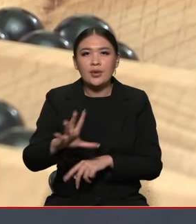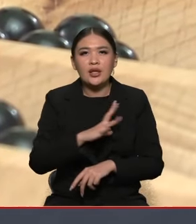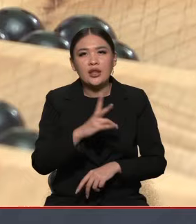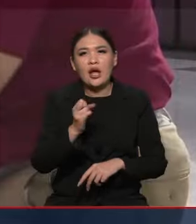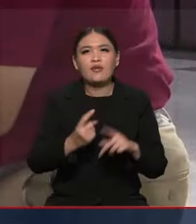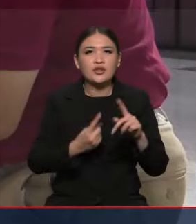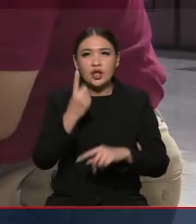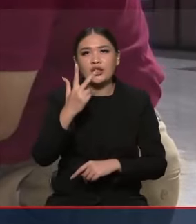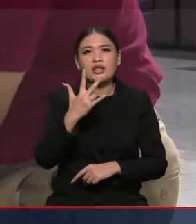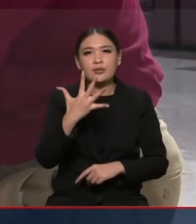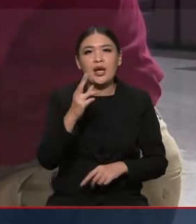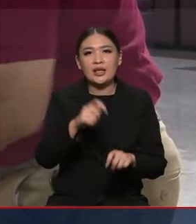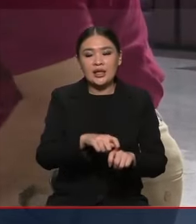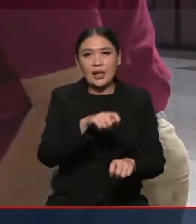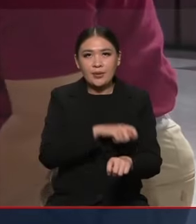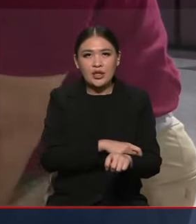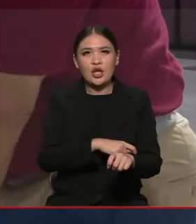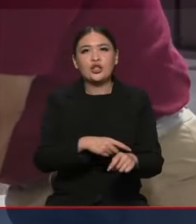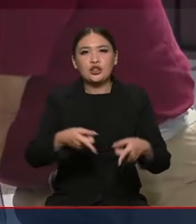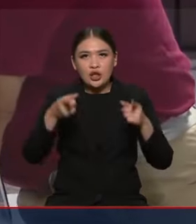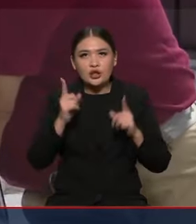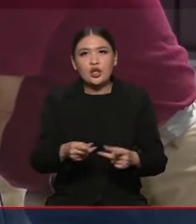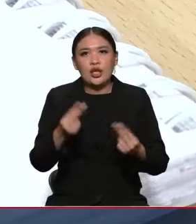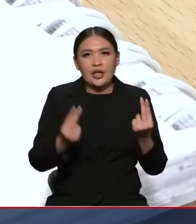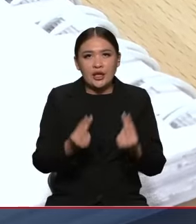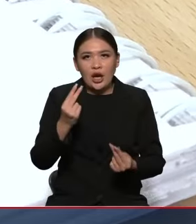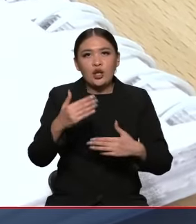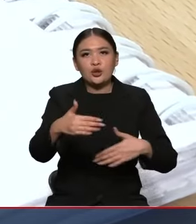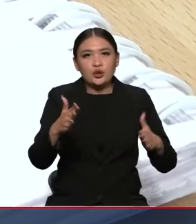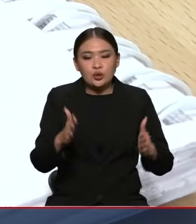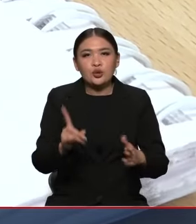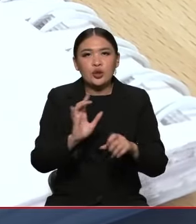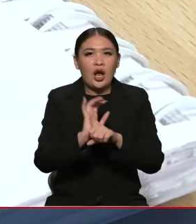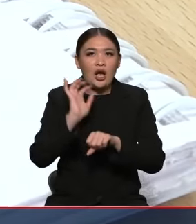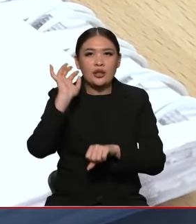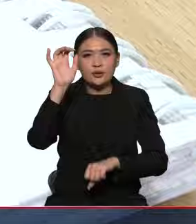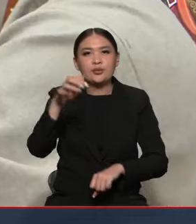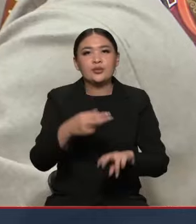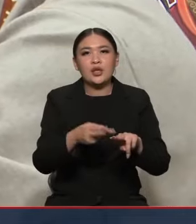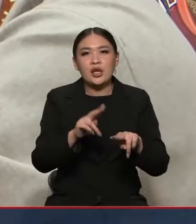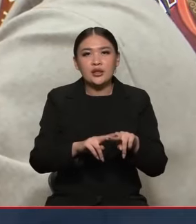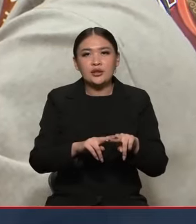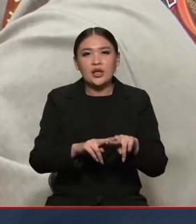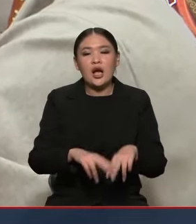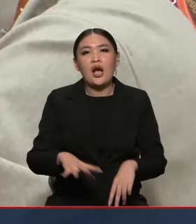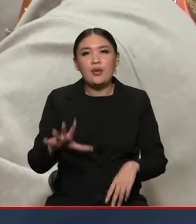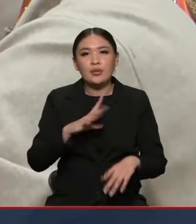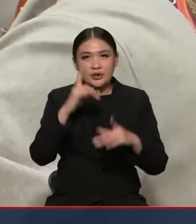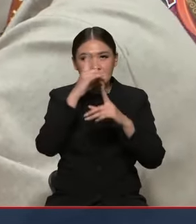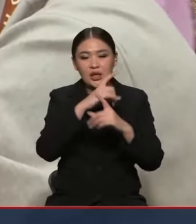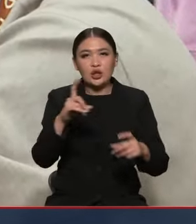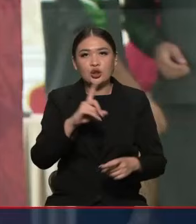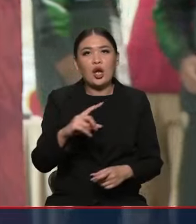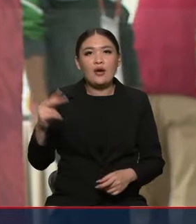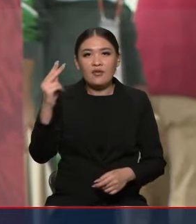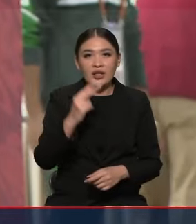высоту 35 километров настоящую игральную доску, чтобы подчеркнуть значимость события. Отмечу, на интеллектуальный ринг